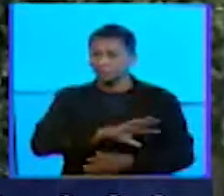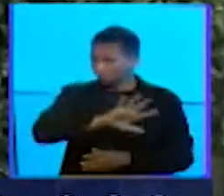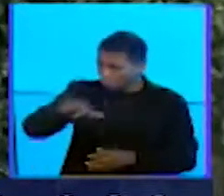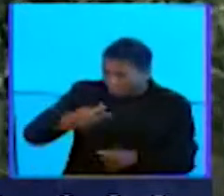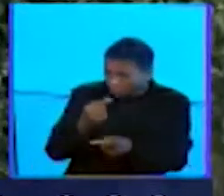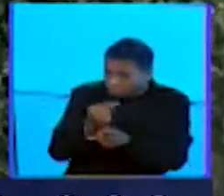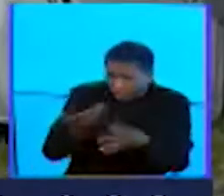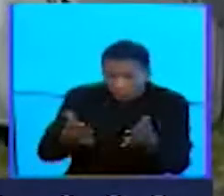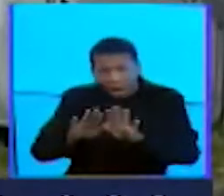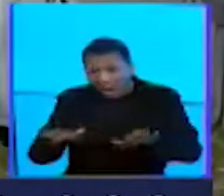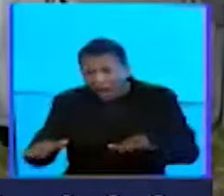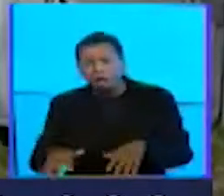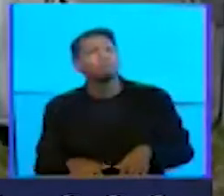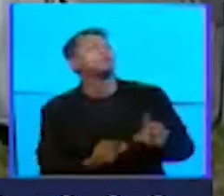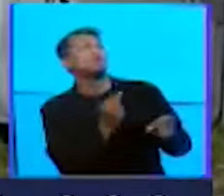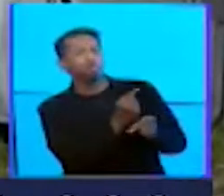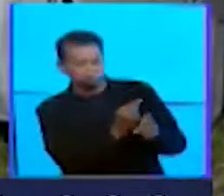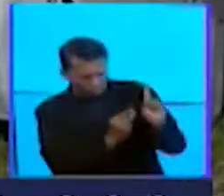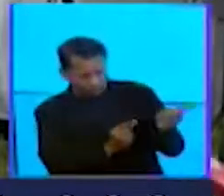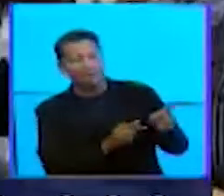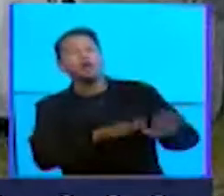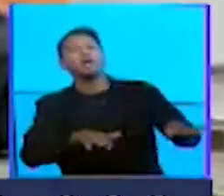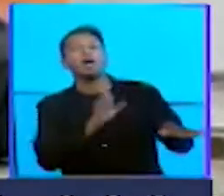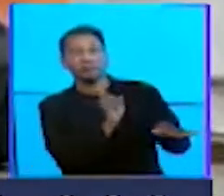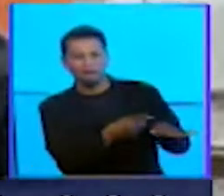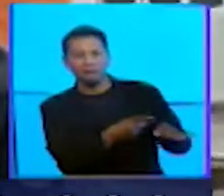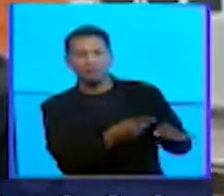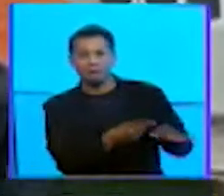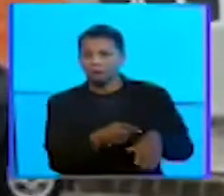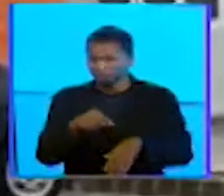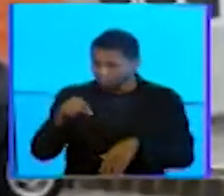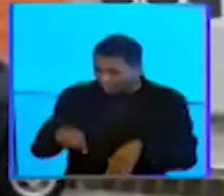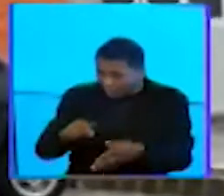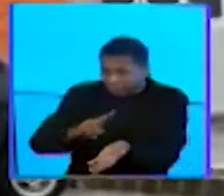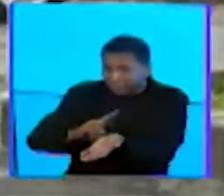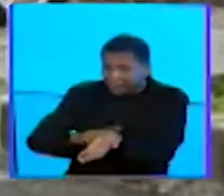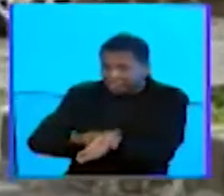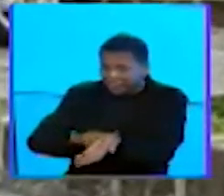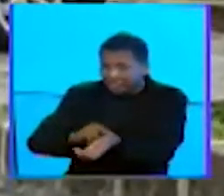ada siswa. Saat ini para pasien yang terkonfirmasi positif COVID-19